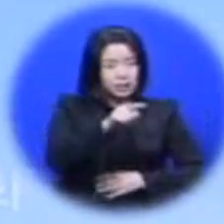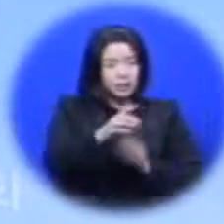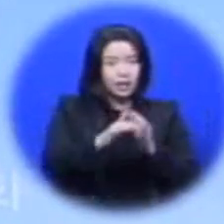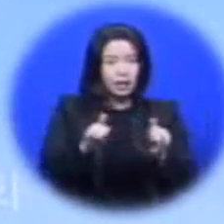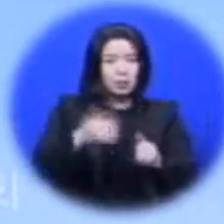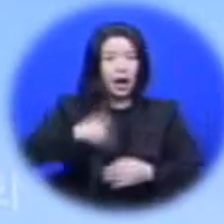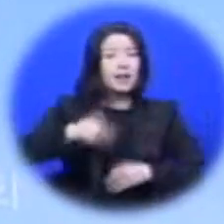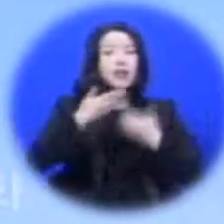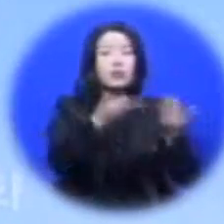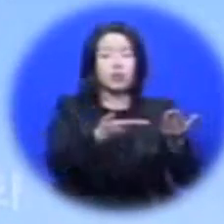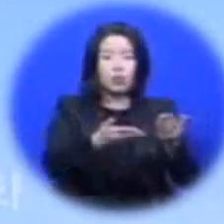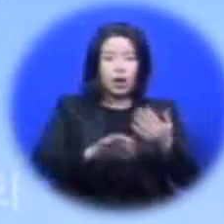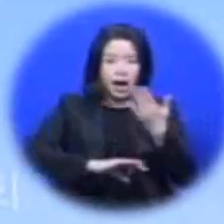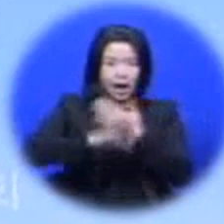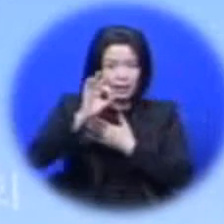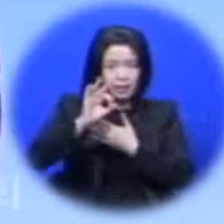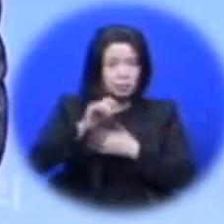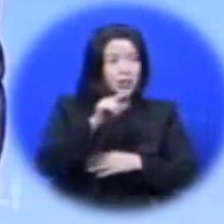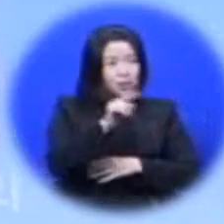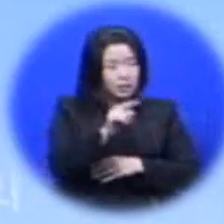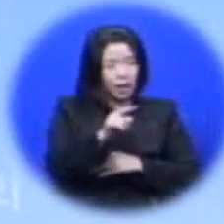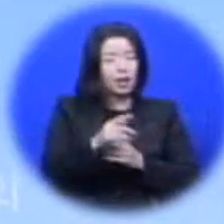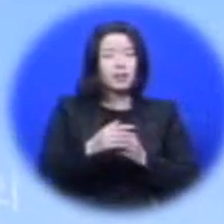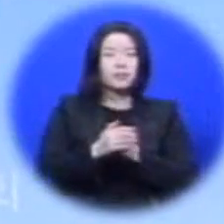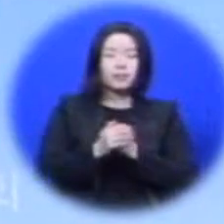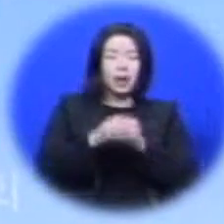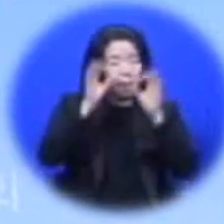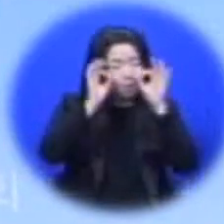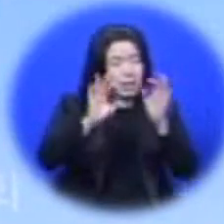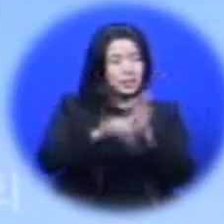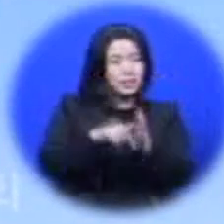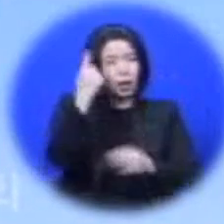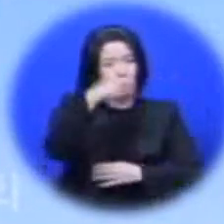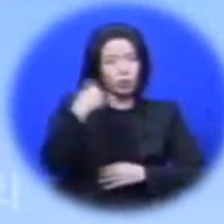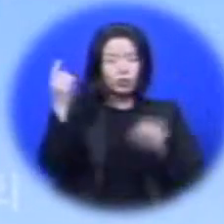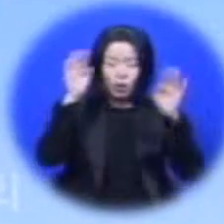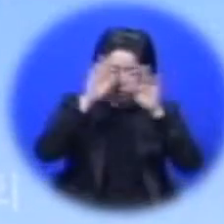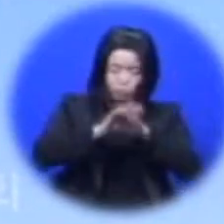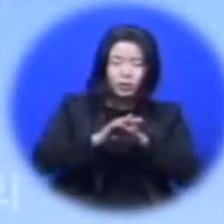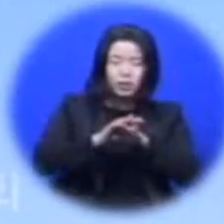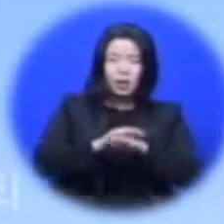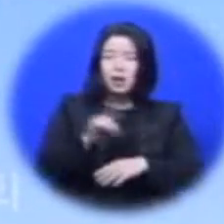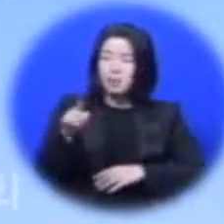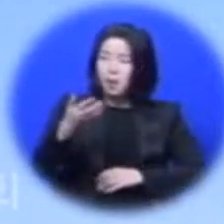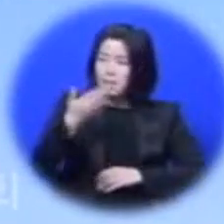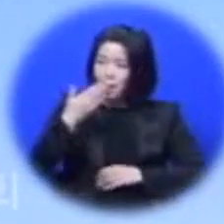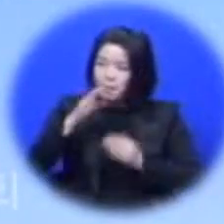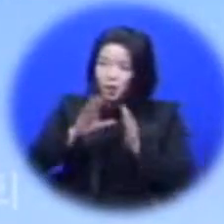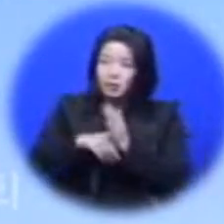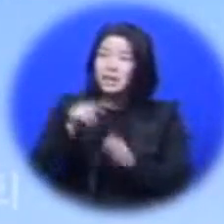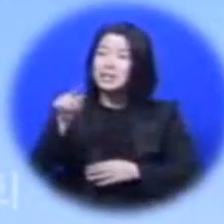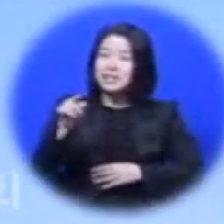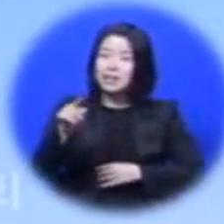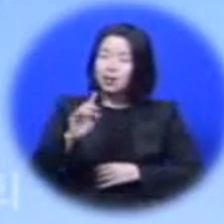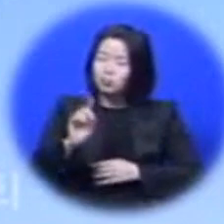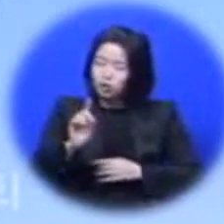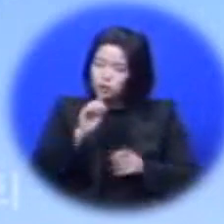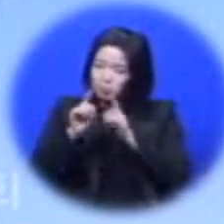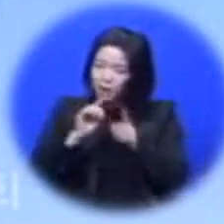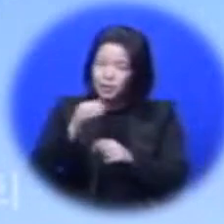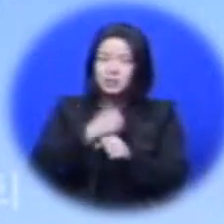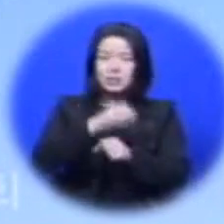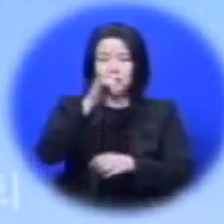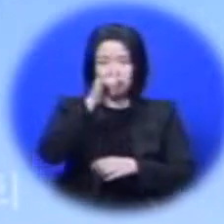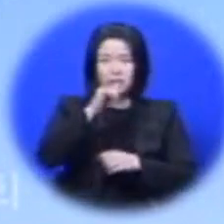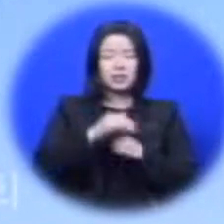알려준다는 겁니다. 아침에 보았을 때 얼굴이 어두웠었다든지 식사를 할 때 당신이 이런 말을